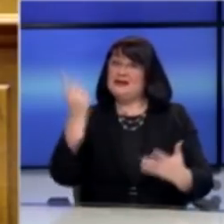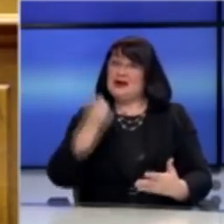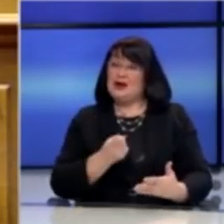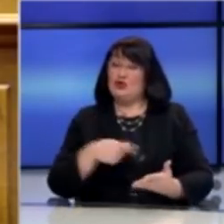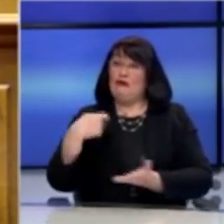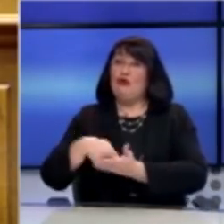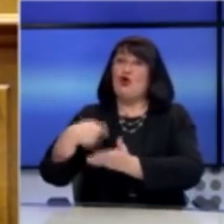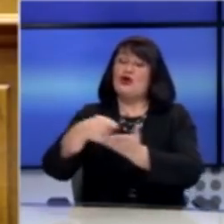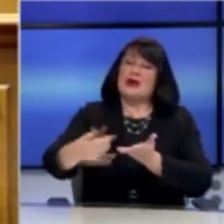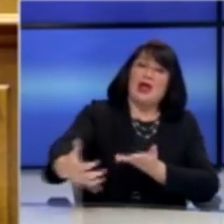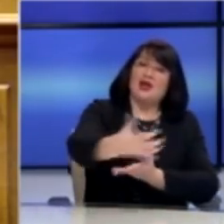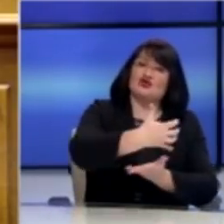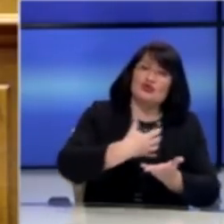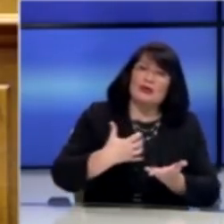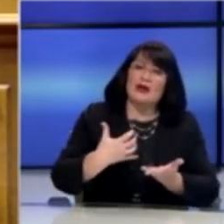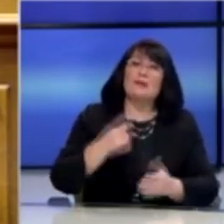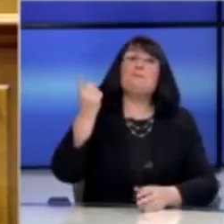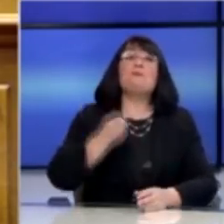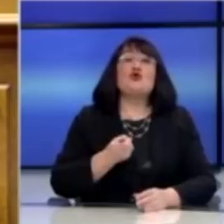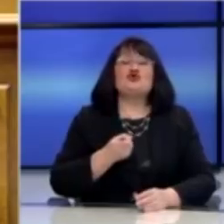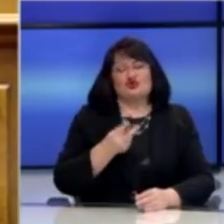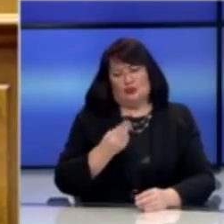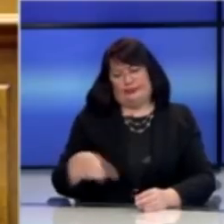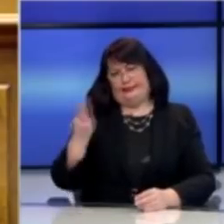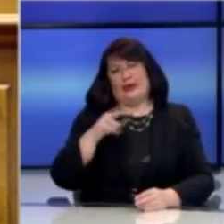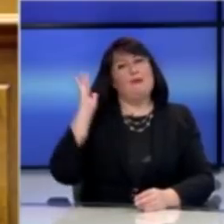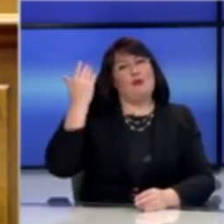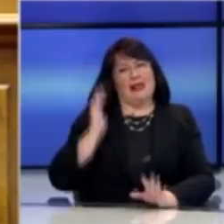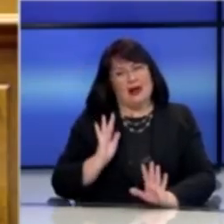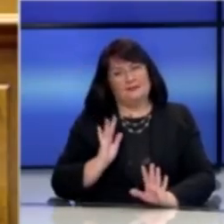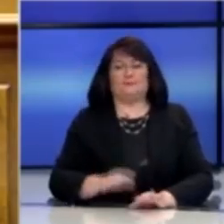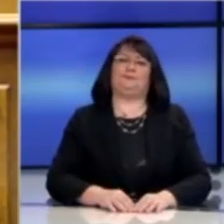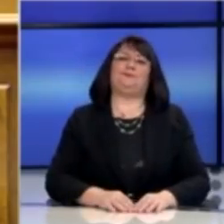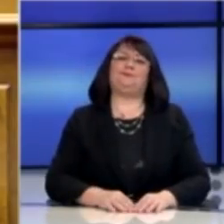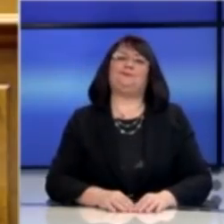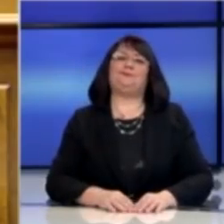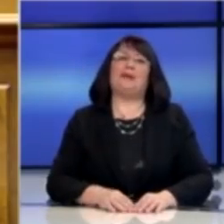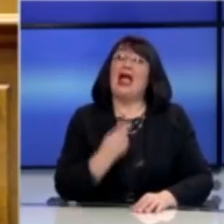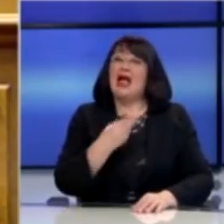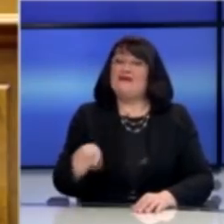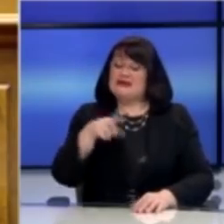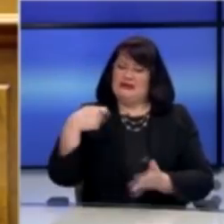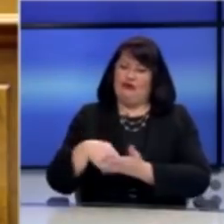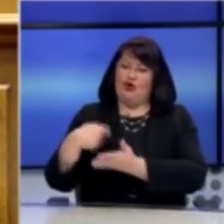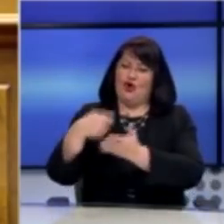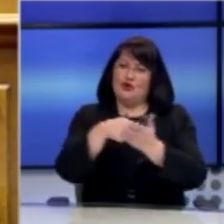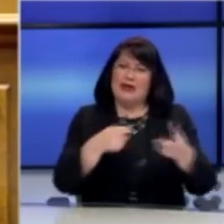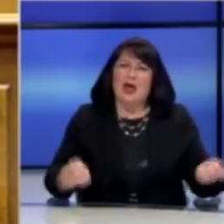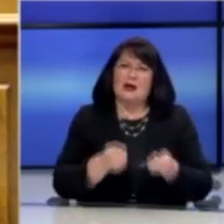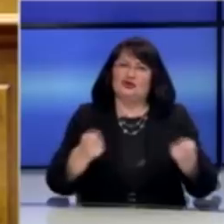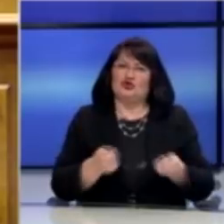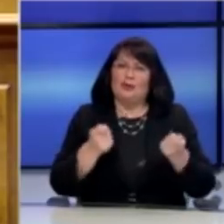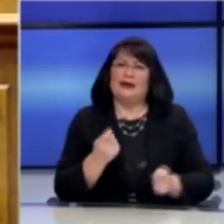των φορολογικών εσόδων, ποσοστό ακόμα μεγαλύτερο από το παρελθόν. Δραστική αύξηση της φορολογίας των